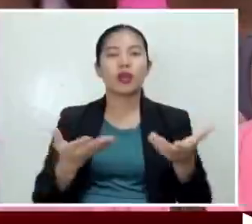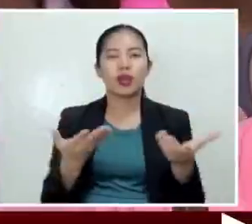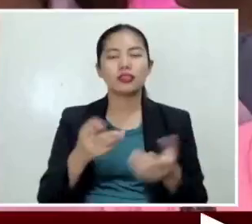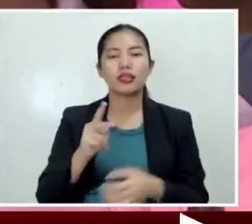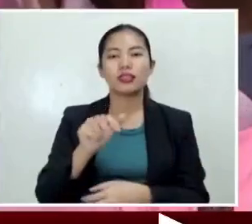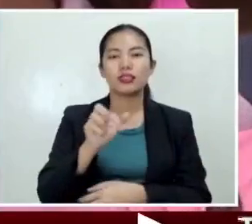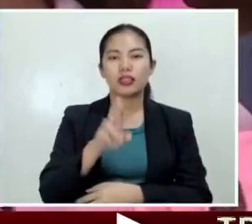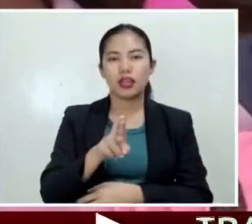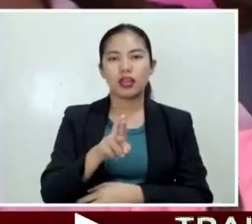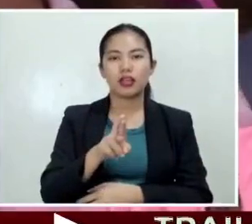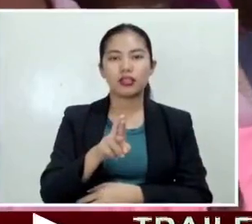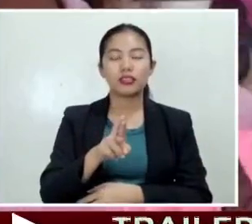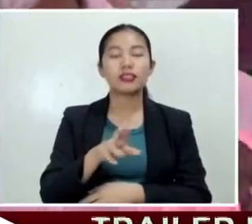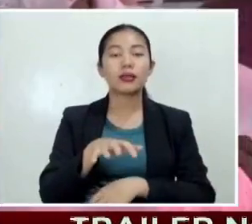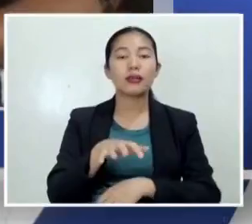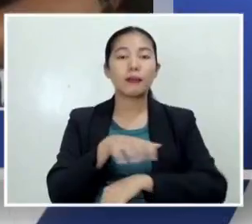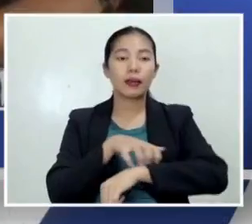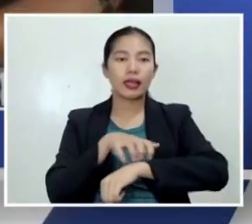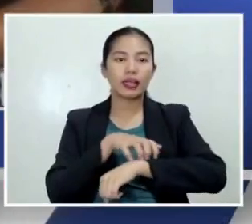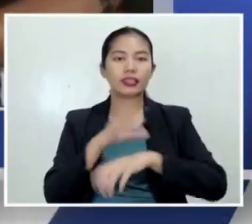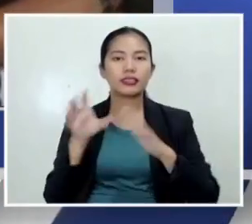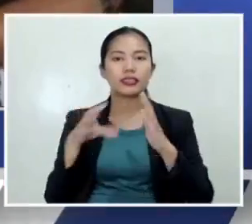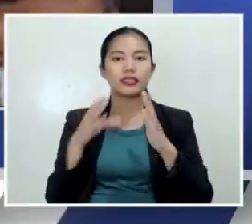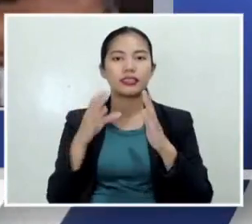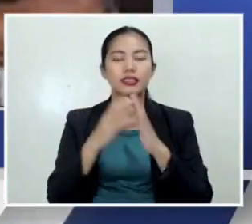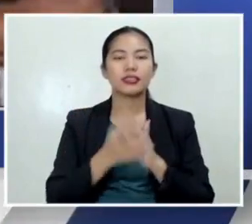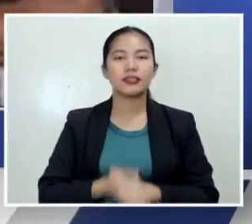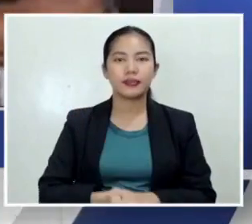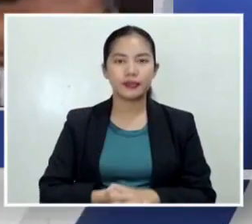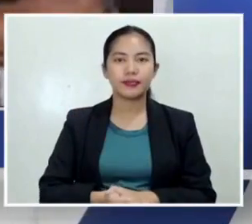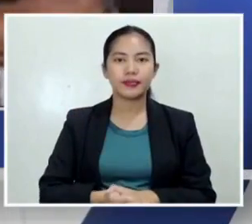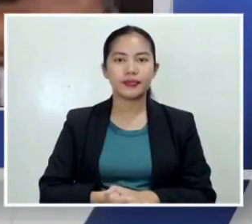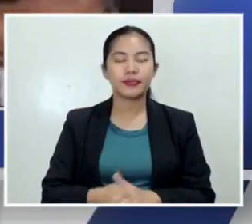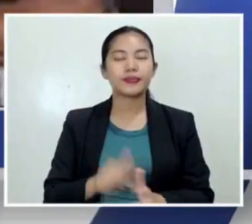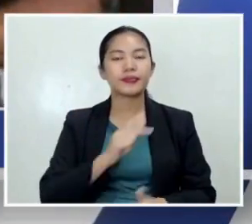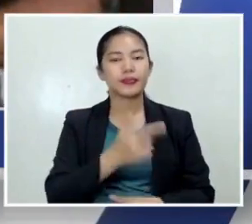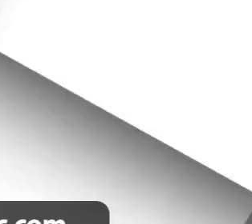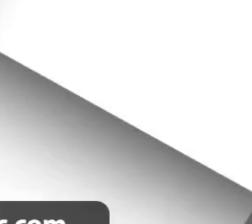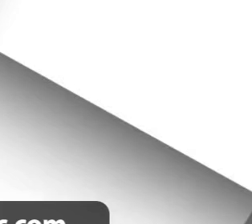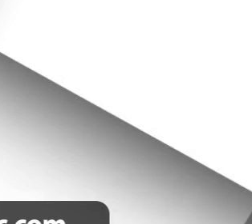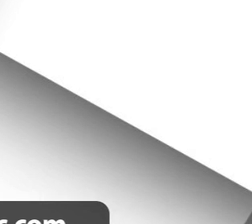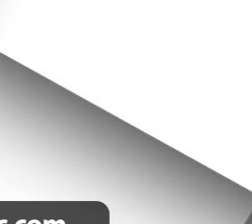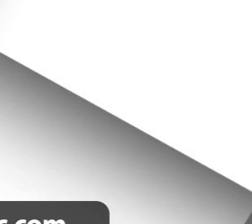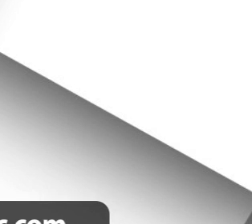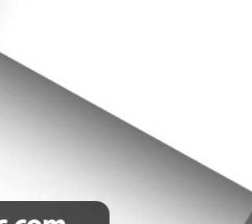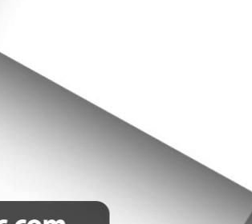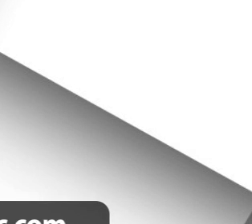lungsod ng Makati. Bernadette? Maraming salamat, Adrian Ayalin.